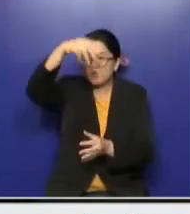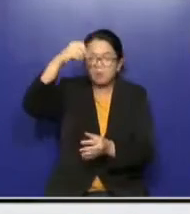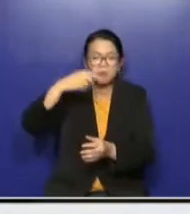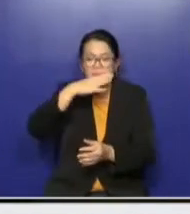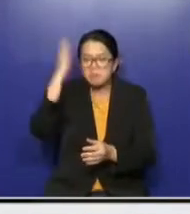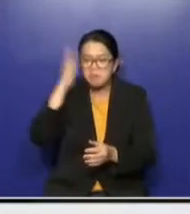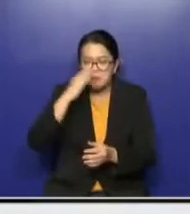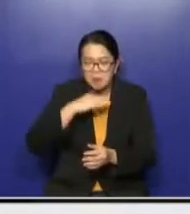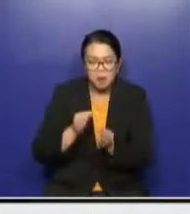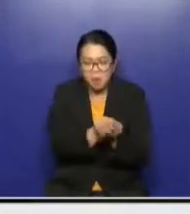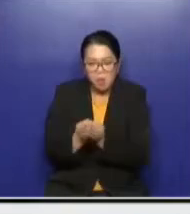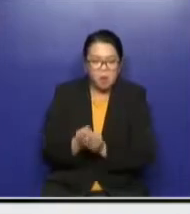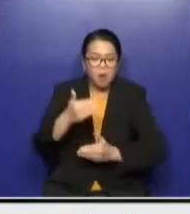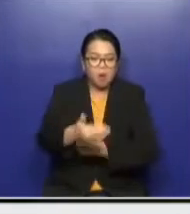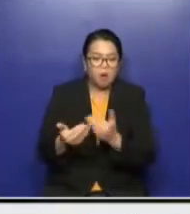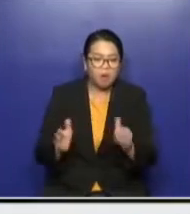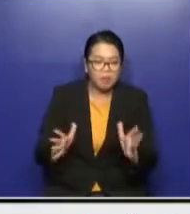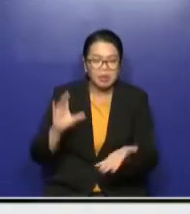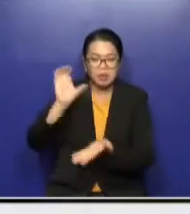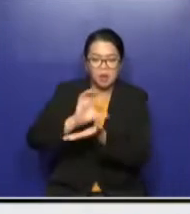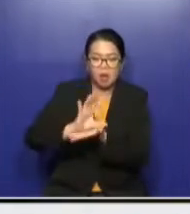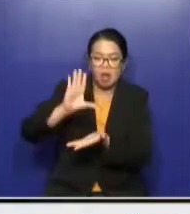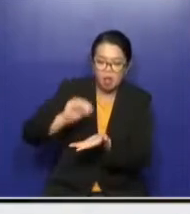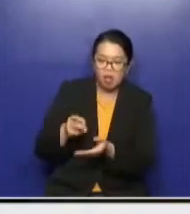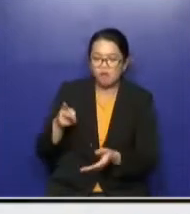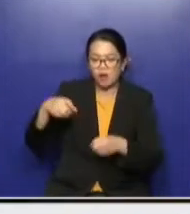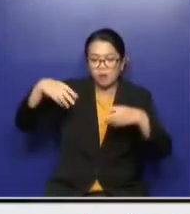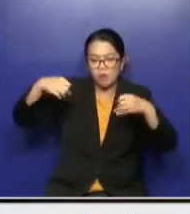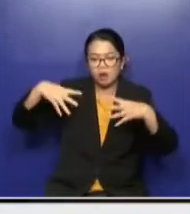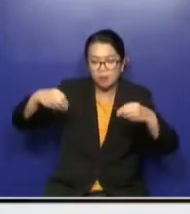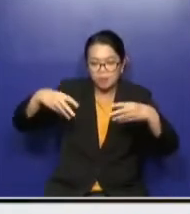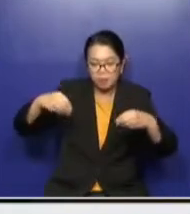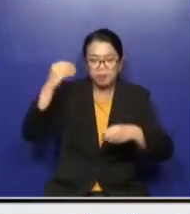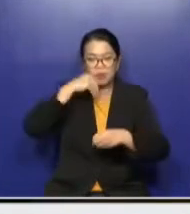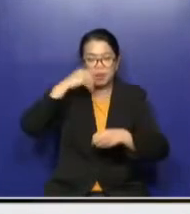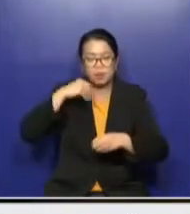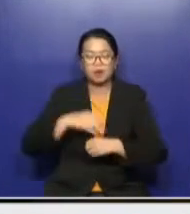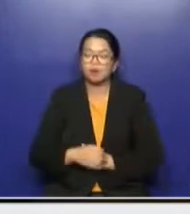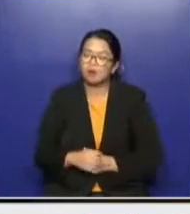ห้องที่จะปรุงอาหารก็ไม่มีไฟเวลาเสียบก็ตกไฟก็ดับอยู่อย่างเงี้ย